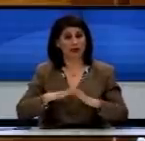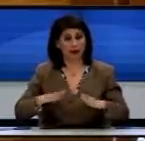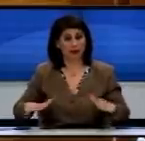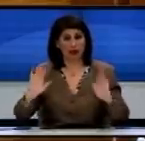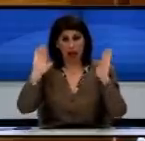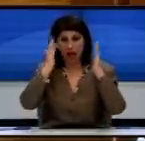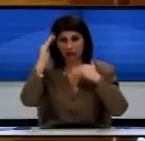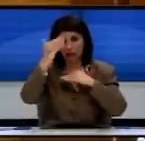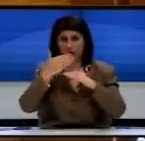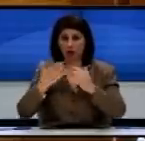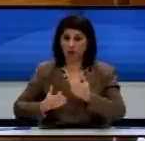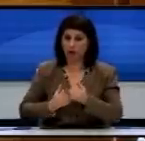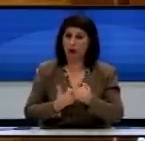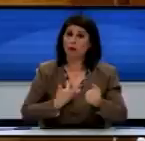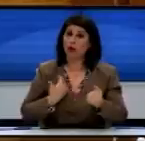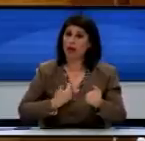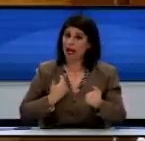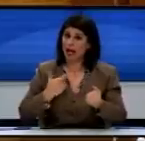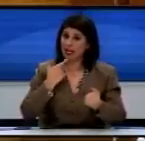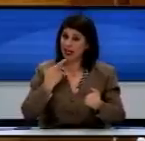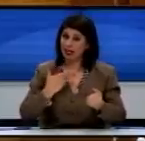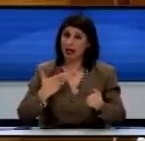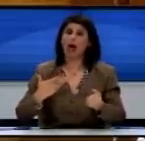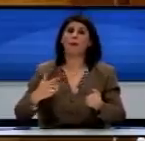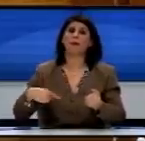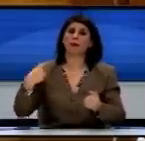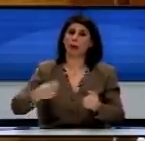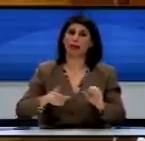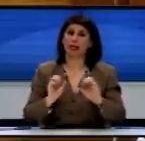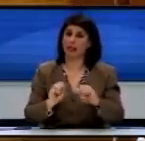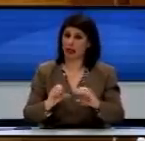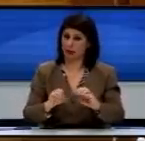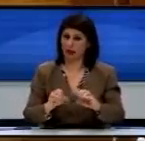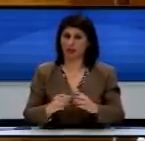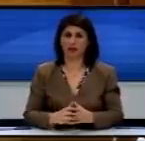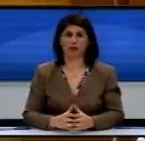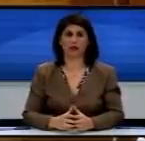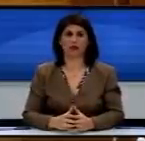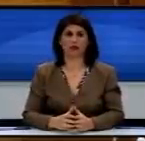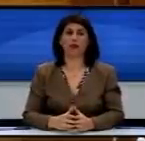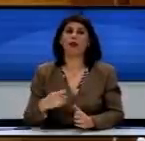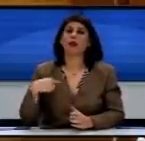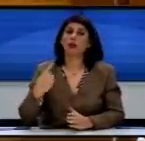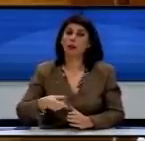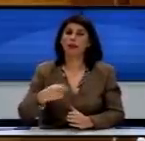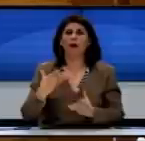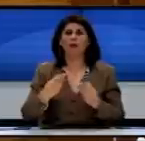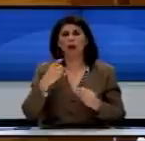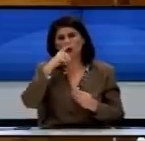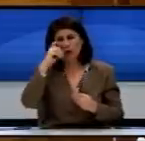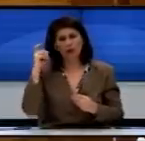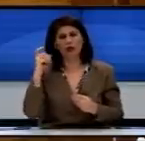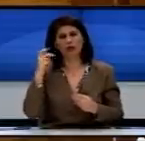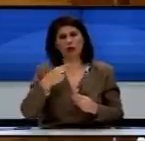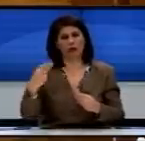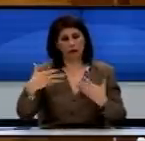την απαραίτητη υποστήριξη από νεαρή ηλικία. Στη συνέχεια περνά στην εκπαίδευσή τους και μετά βέβαια στο πολύ δύσκολο και ακαθόδες